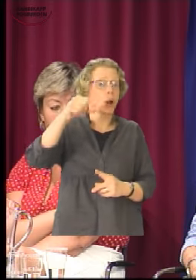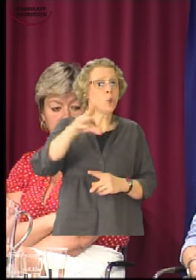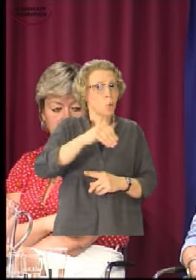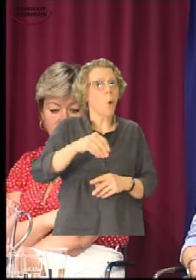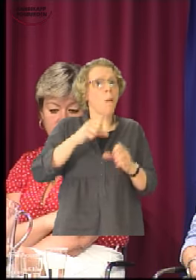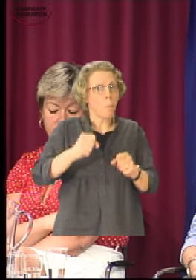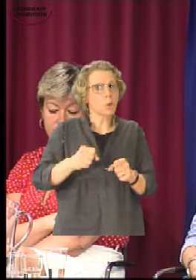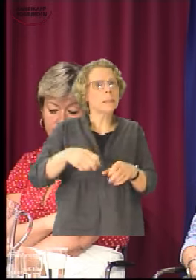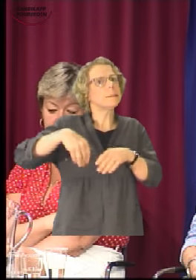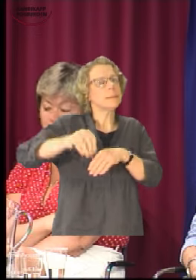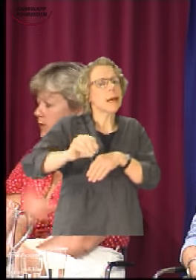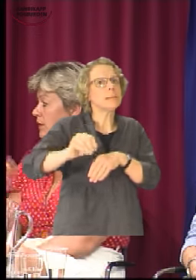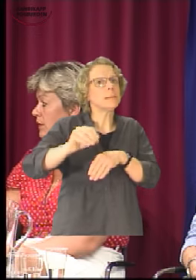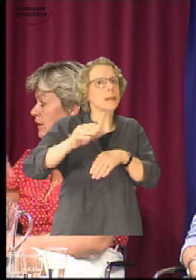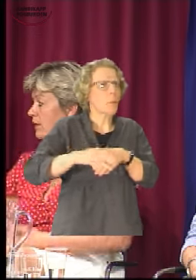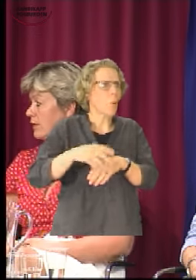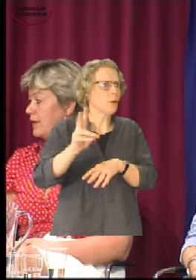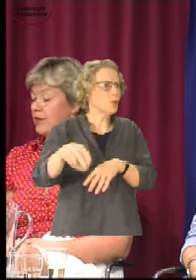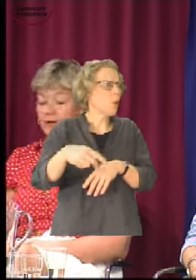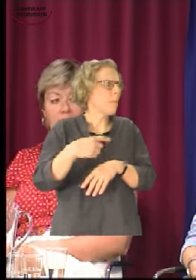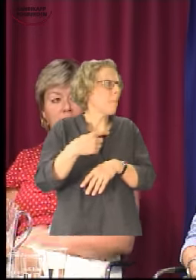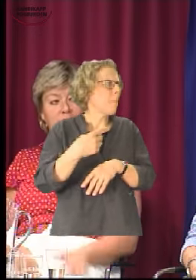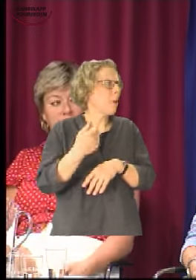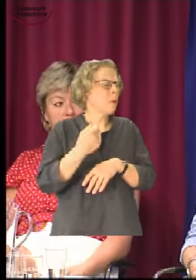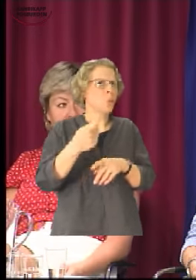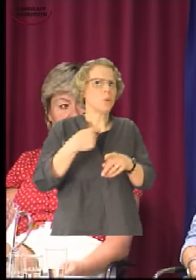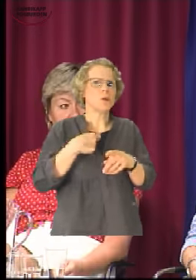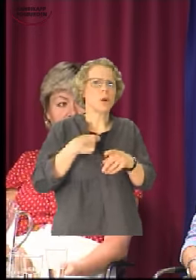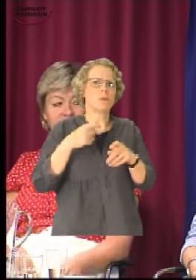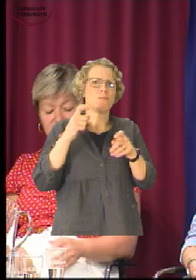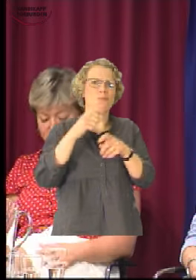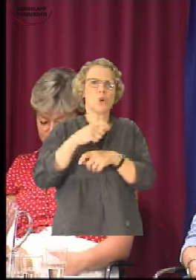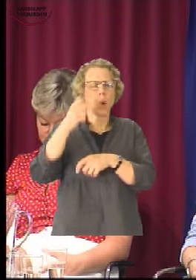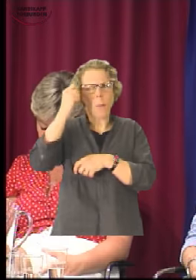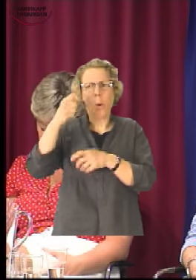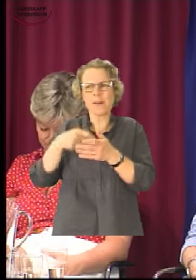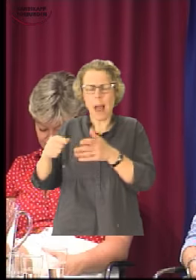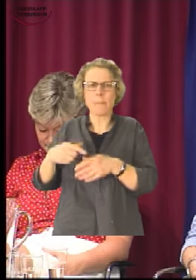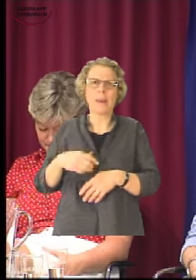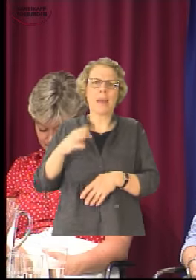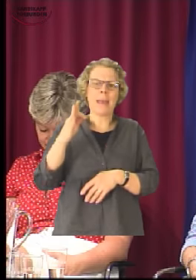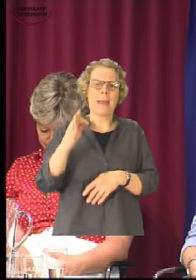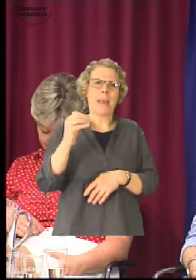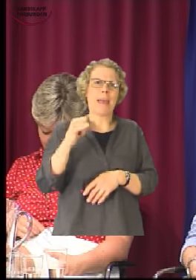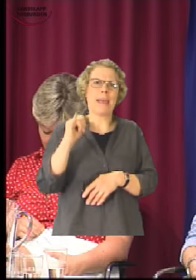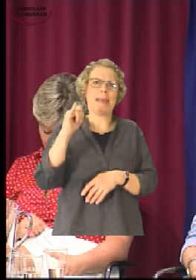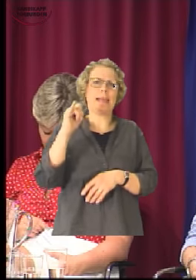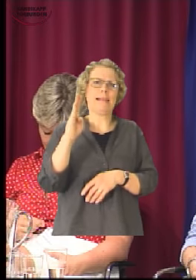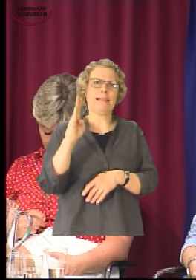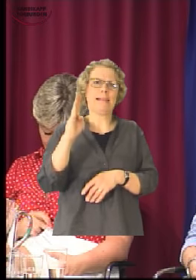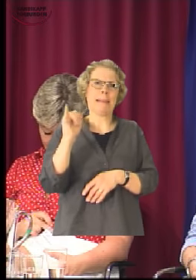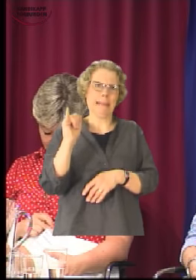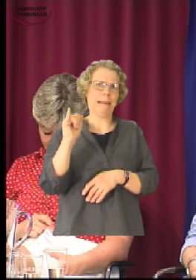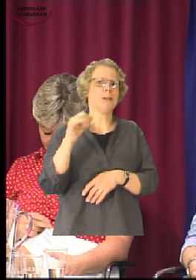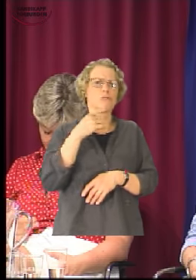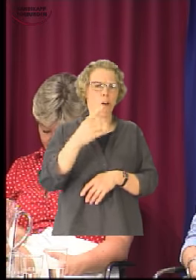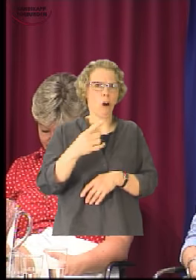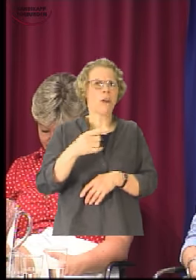precis som, nu kan inte jag se så långt då, Heidi sa då, att man och